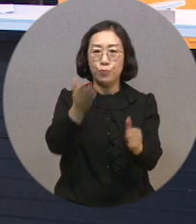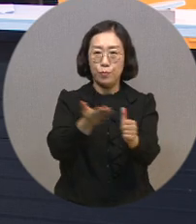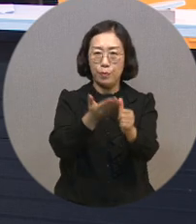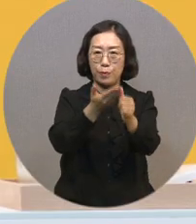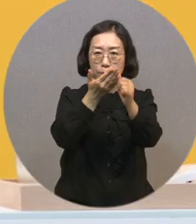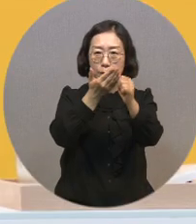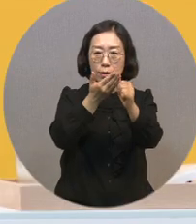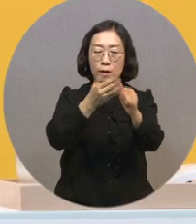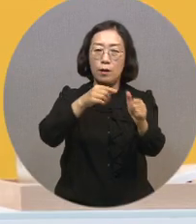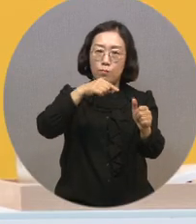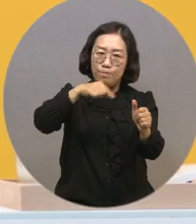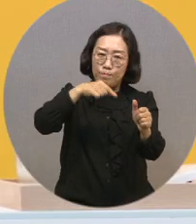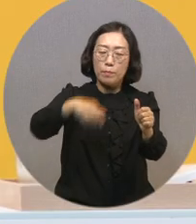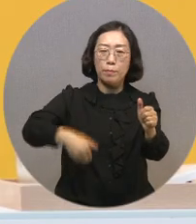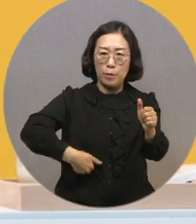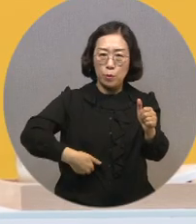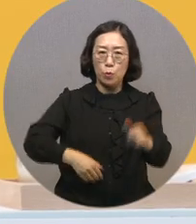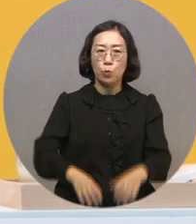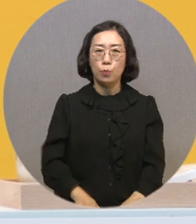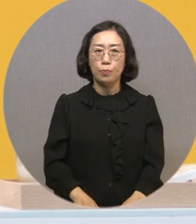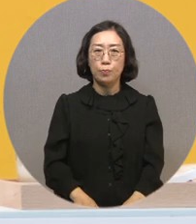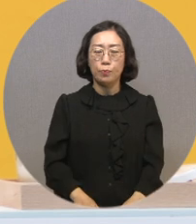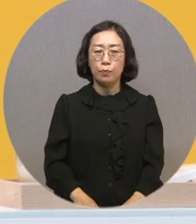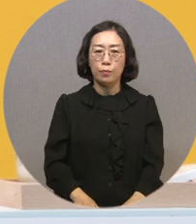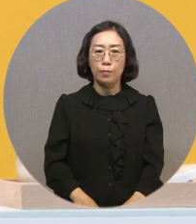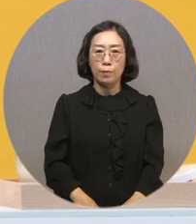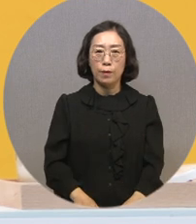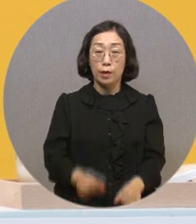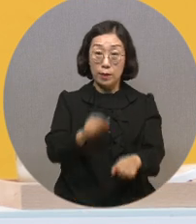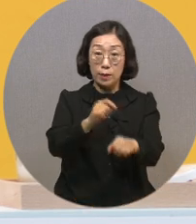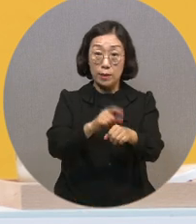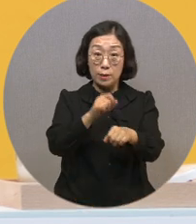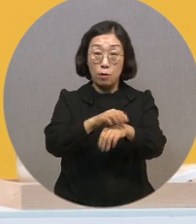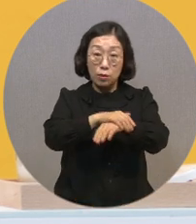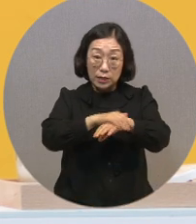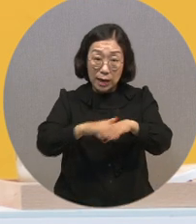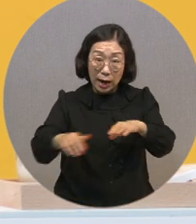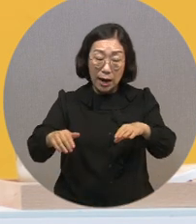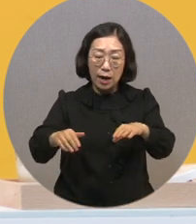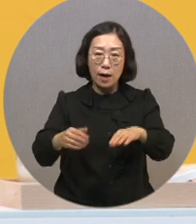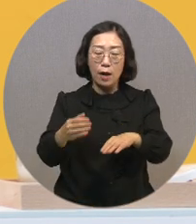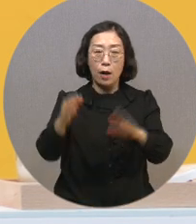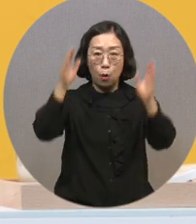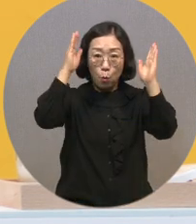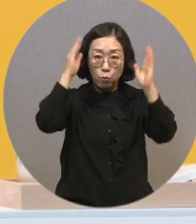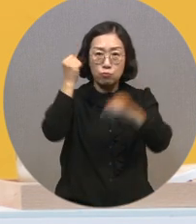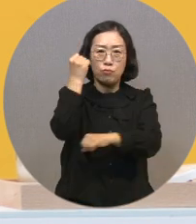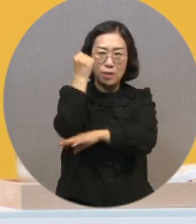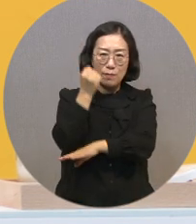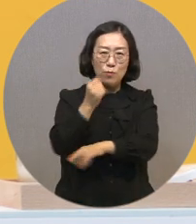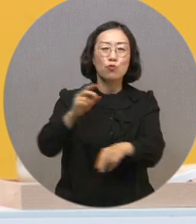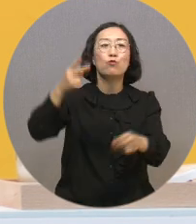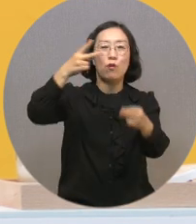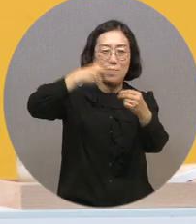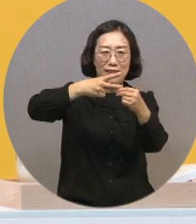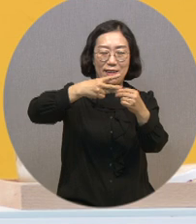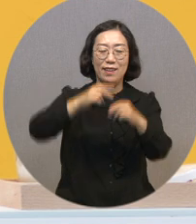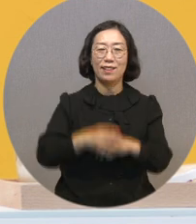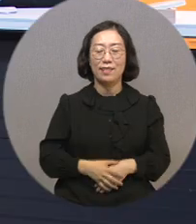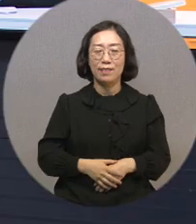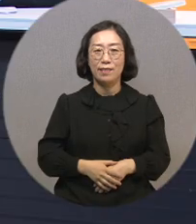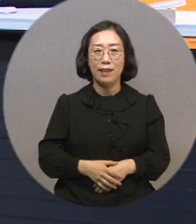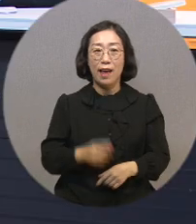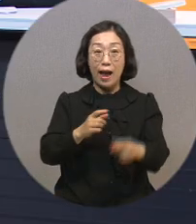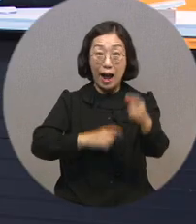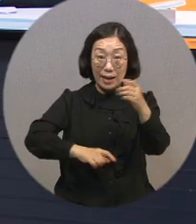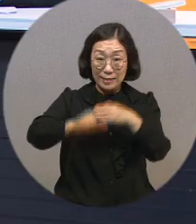봅니다. 인성을 기반으로 한 학력이 신장이 돼야 되기 때문에 네. 결국 인성은 우리 아침 체인지 운동의 그